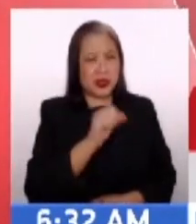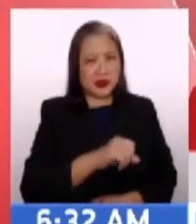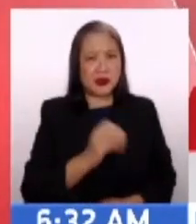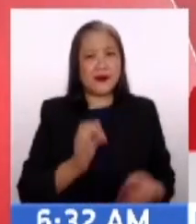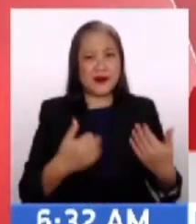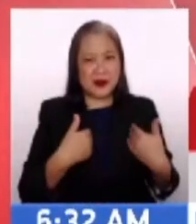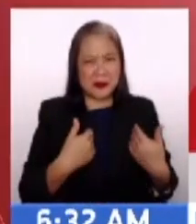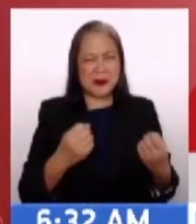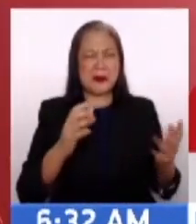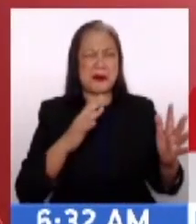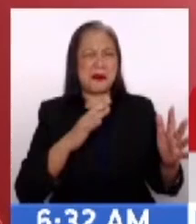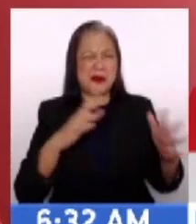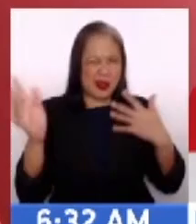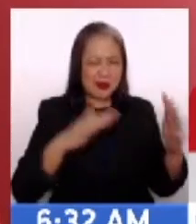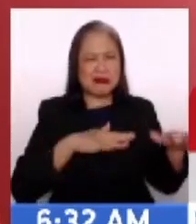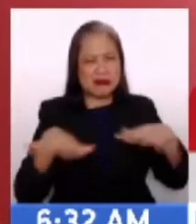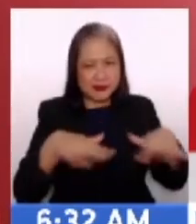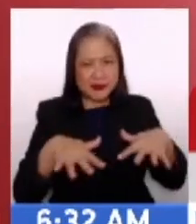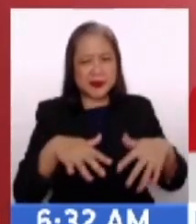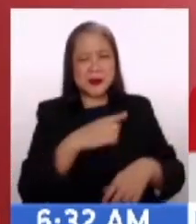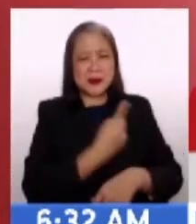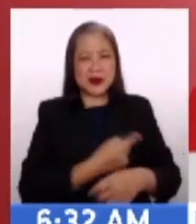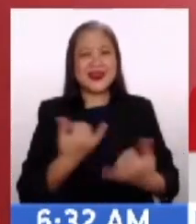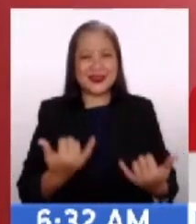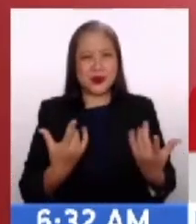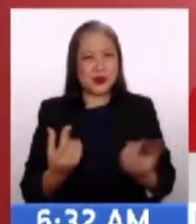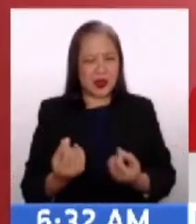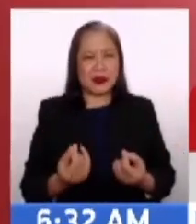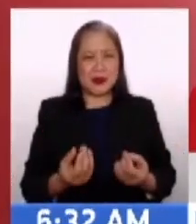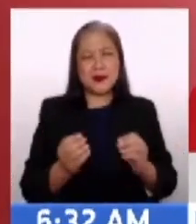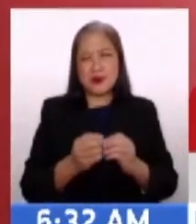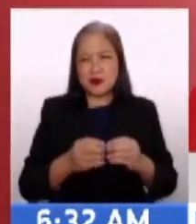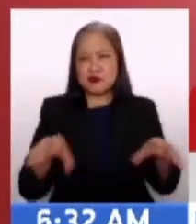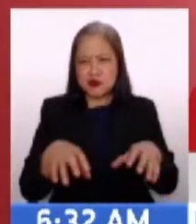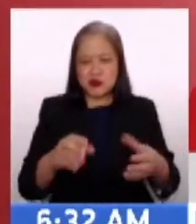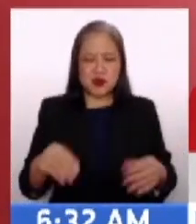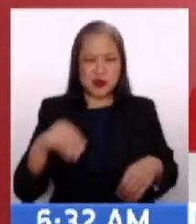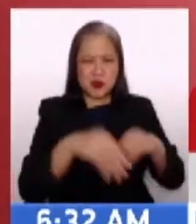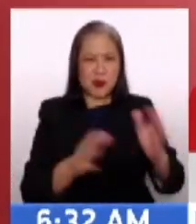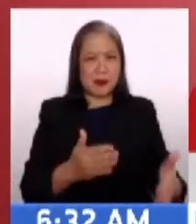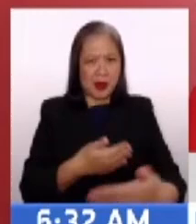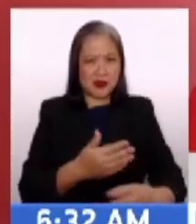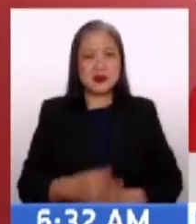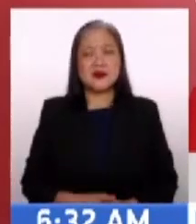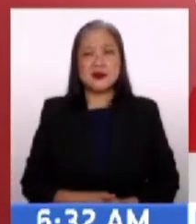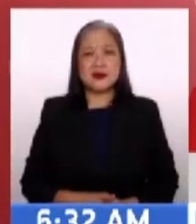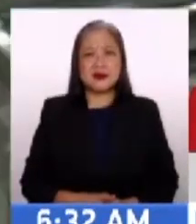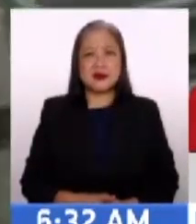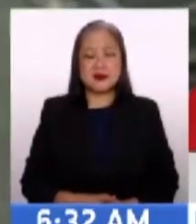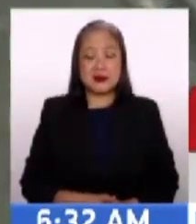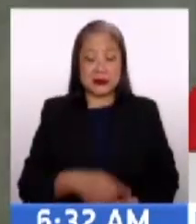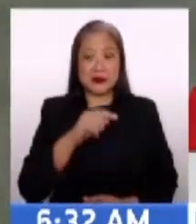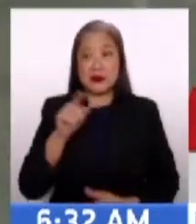kalamidad, yan po talaga yung ginagawa natin dito sa area. Opo. Ito kasi, andito yung mga, ito mechanical, ano, repacking